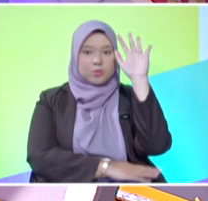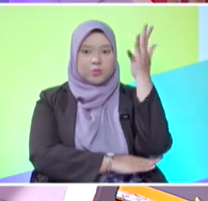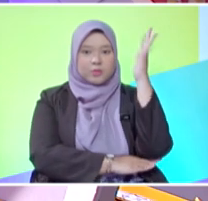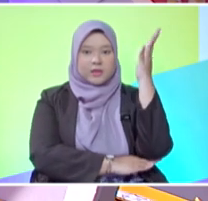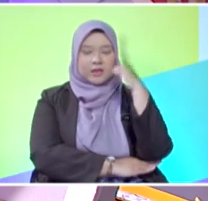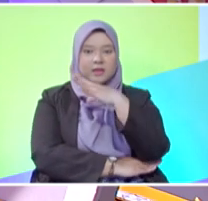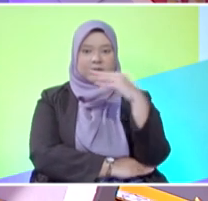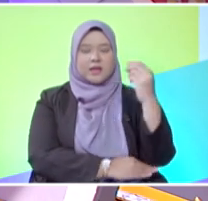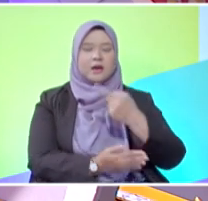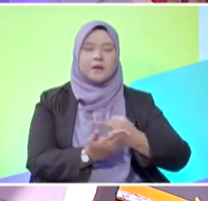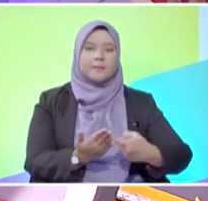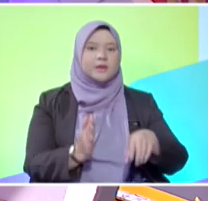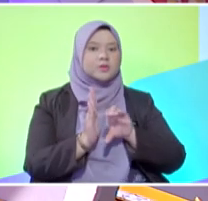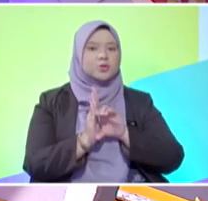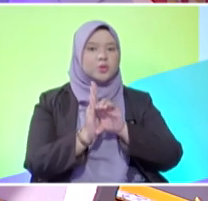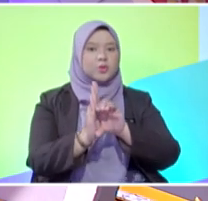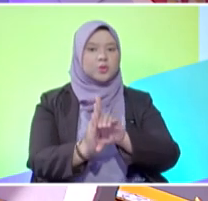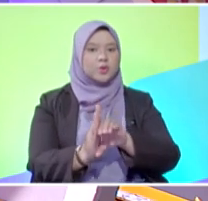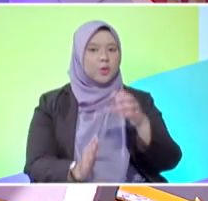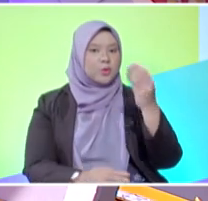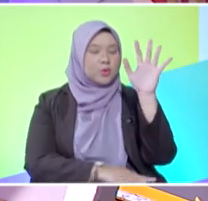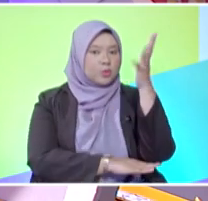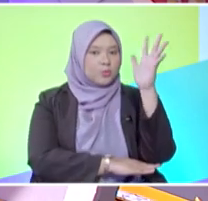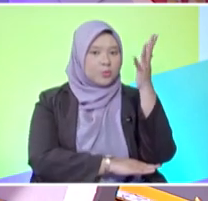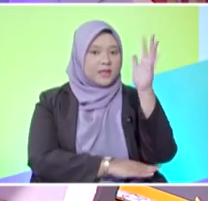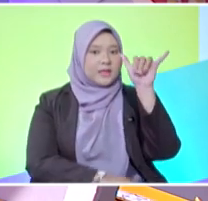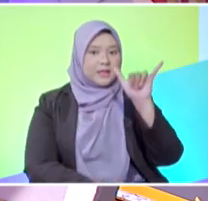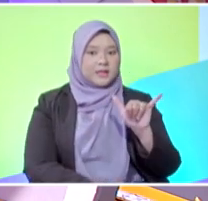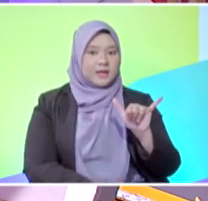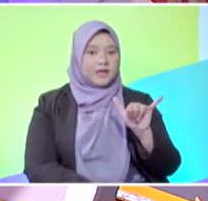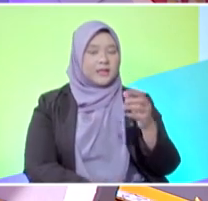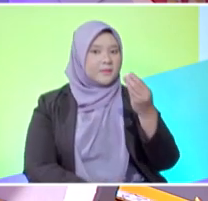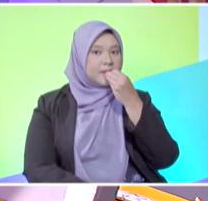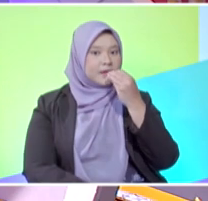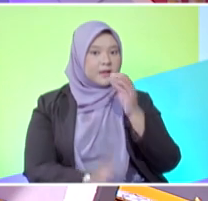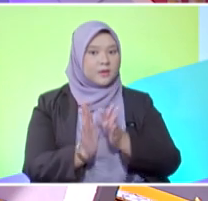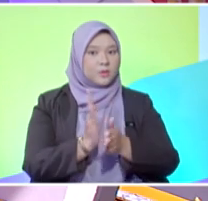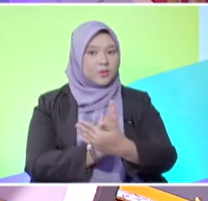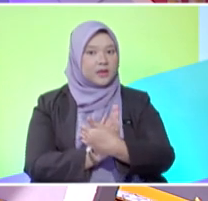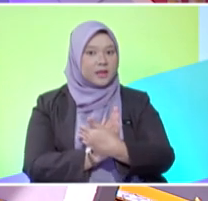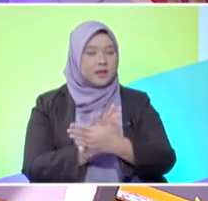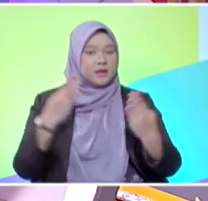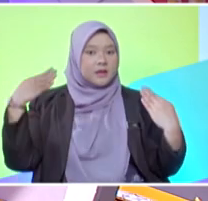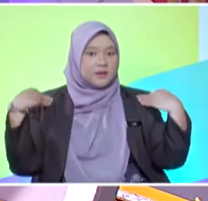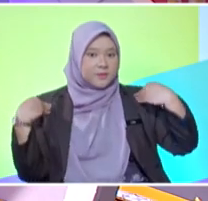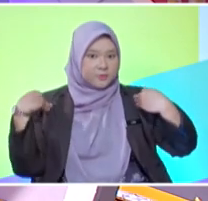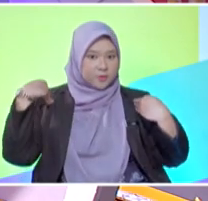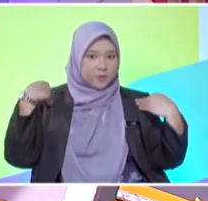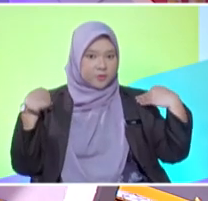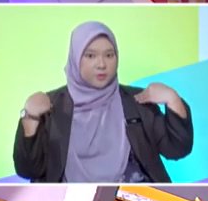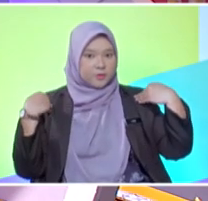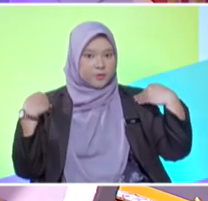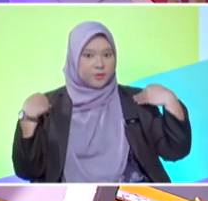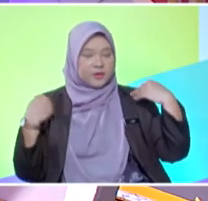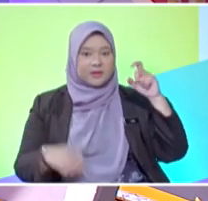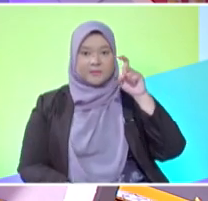jenis-jenis kemudian kita kenal di pula contoh-contoh hewan yang makan tumbuh-tumbuhan ada empat tadi itu yang itu tidak belajar jadi